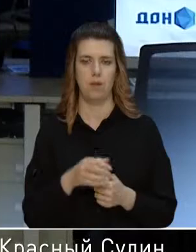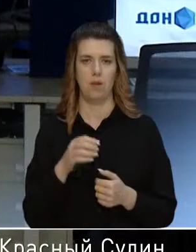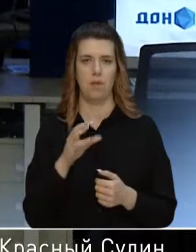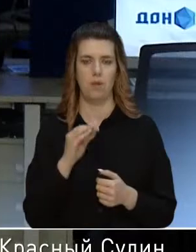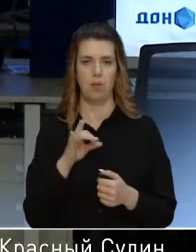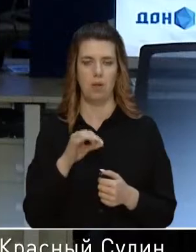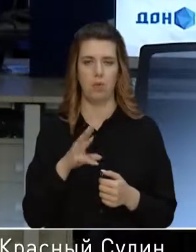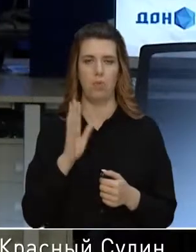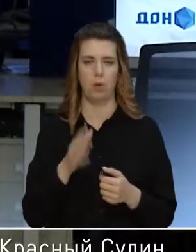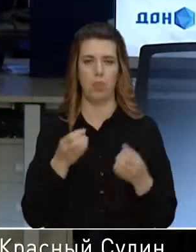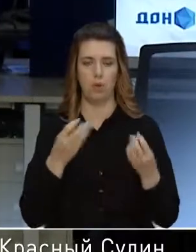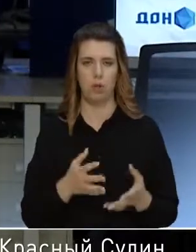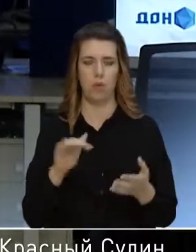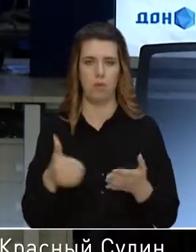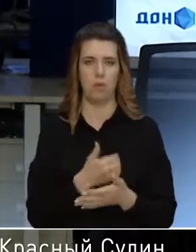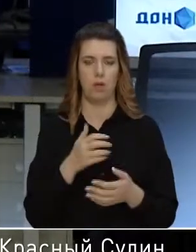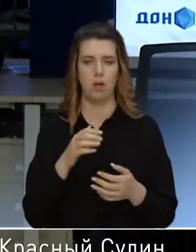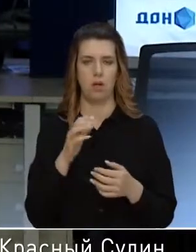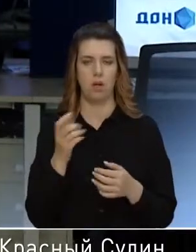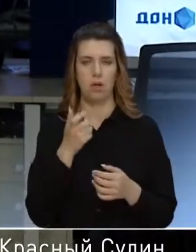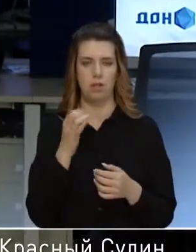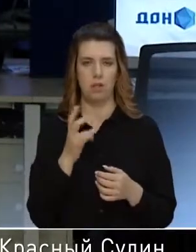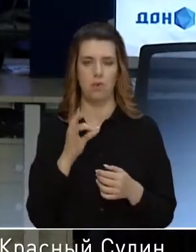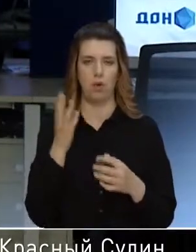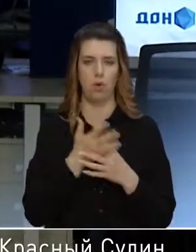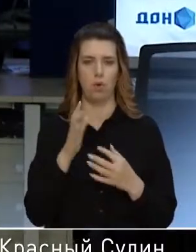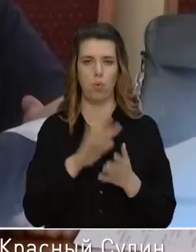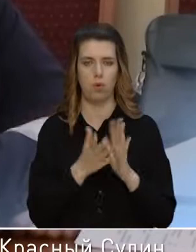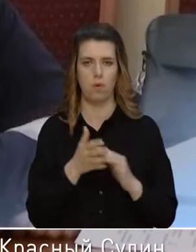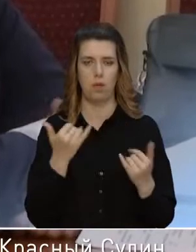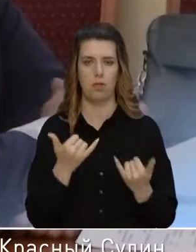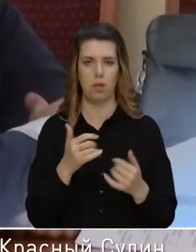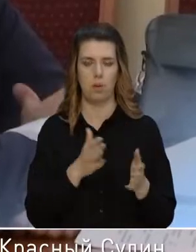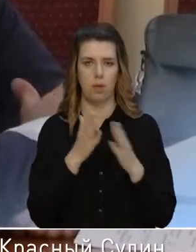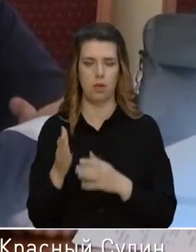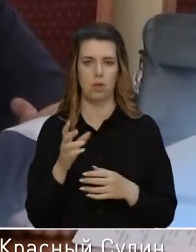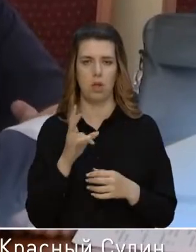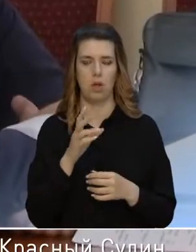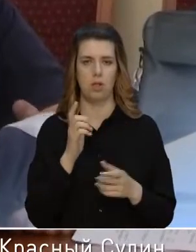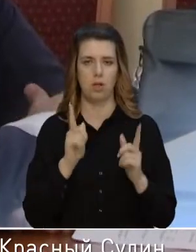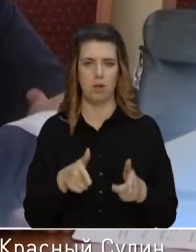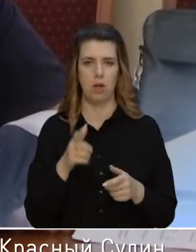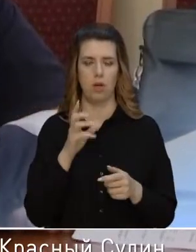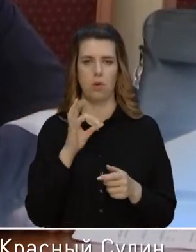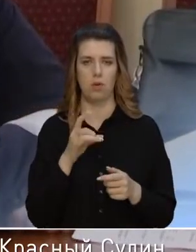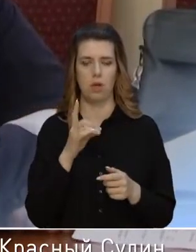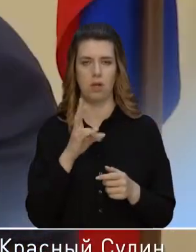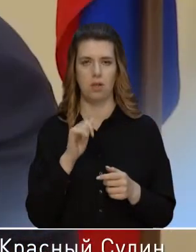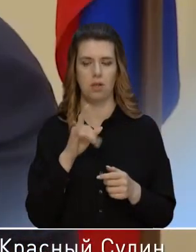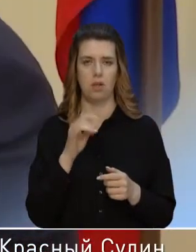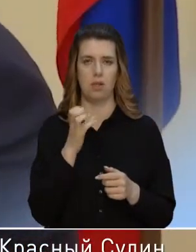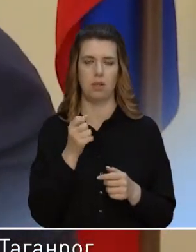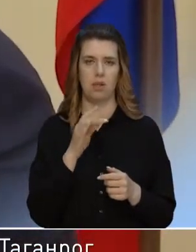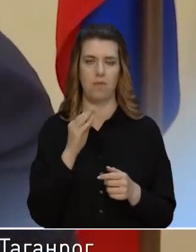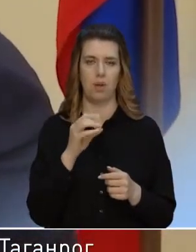Фермерам Ростовской области будет проще обновить сельскохозяйственную технику на льготных условиях. Это закреплено соглашением между Росагролизингом и